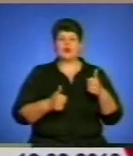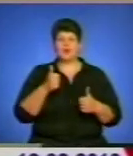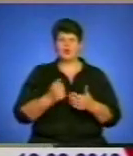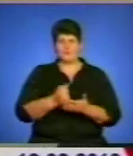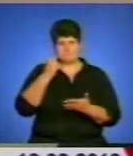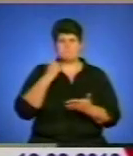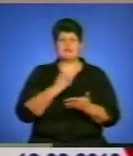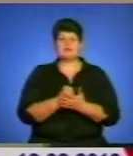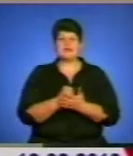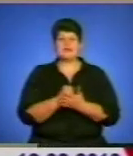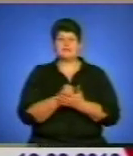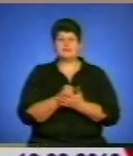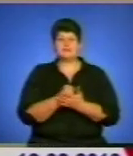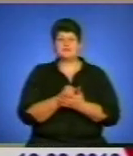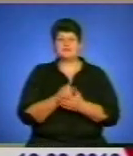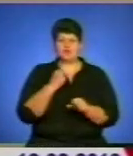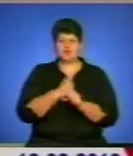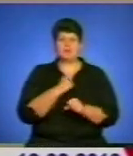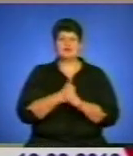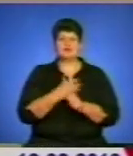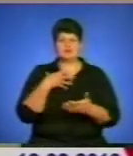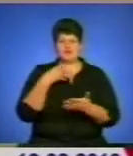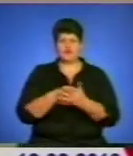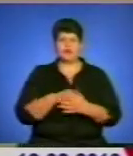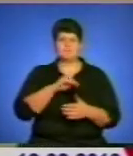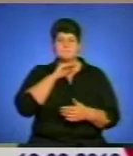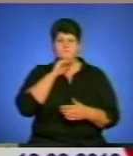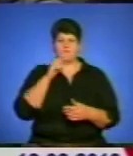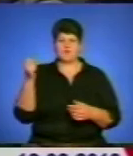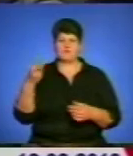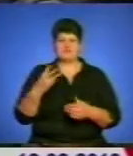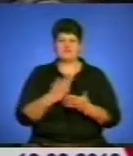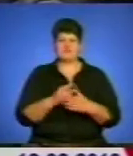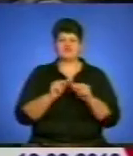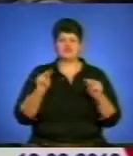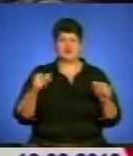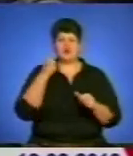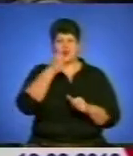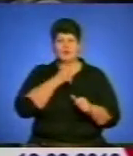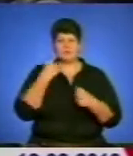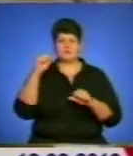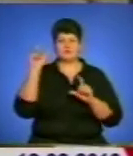підтвердити утвердження, зробити своє професійне, є учитель року. Переможці поїдуть до